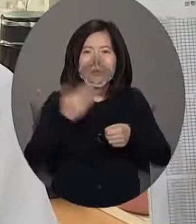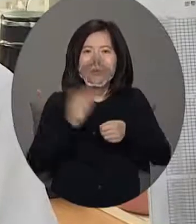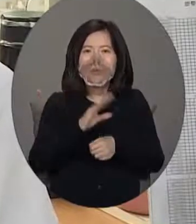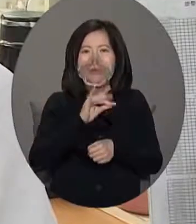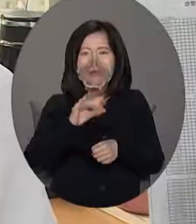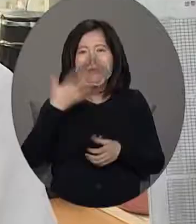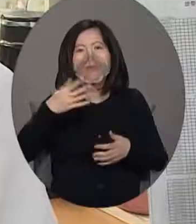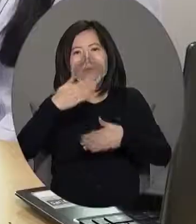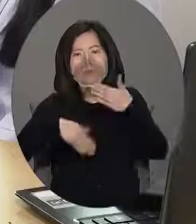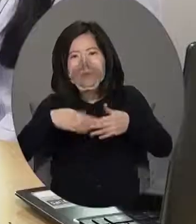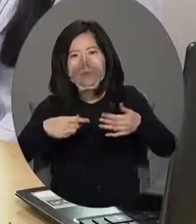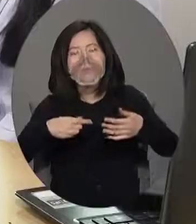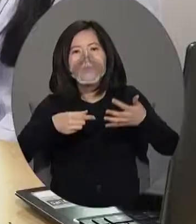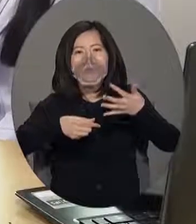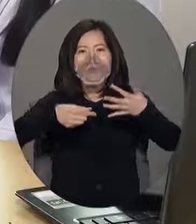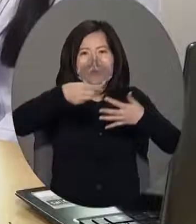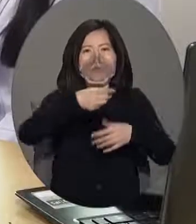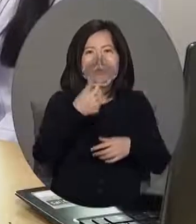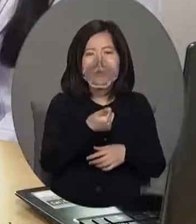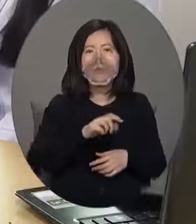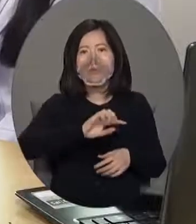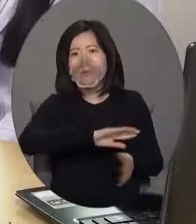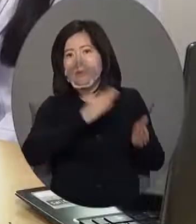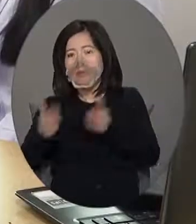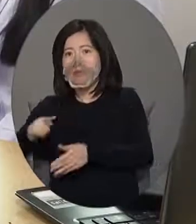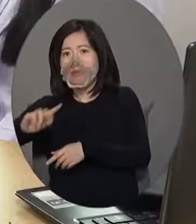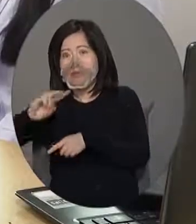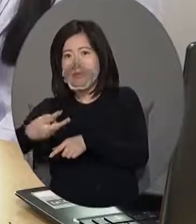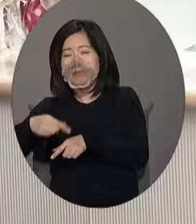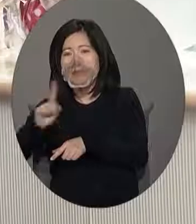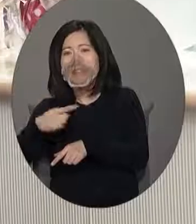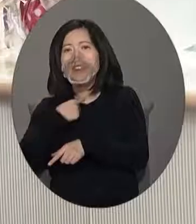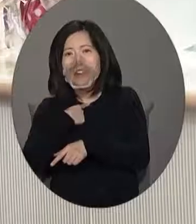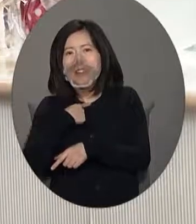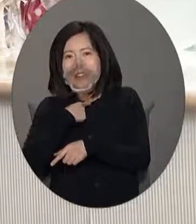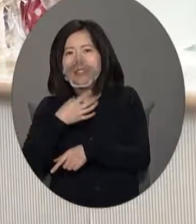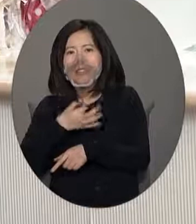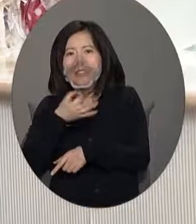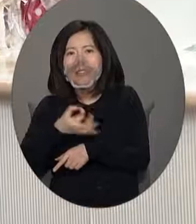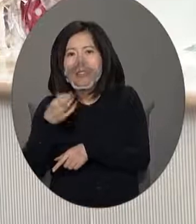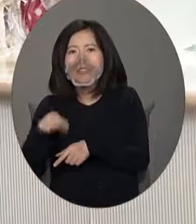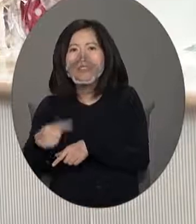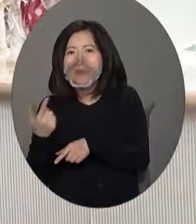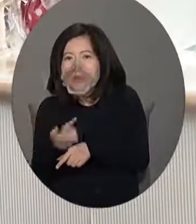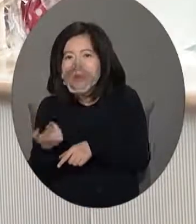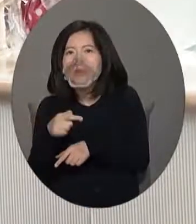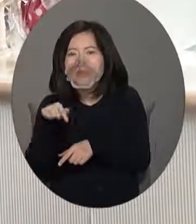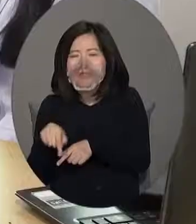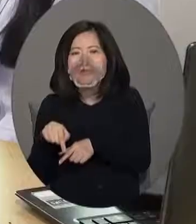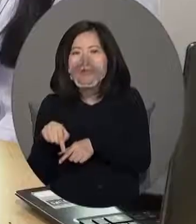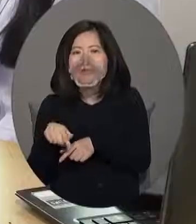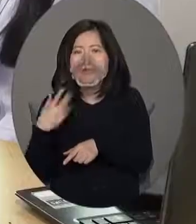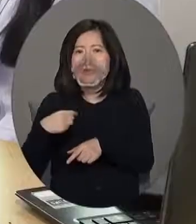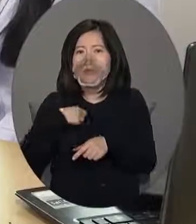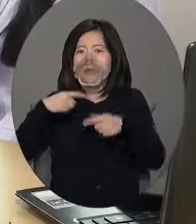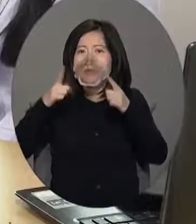就逐漸改善啦。第二個患者咧調翻轉，佢咧就係以咳嗽啦同埋痰多嘅症狀為主。咁所以咧，我哋喺中